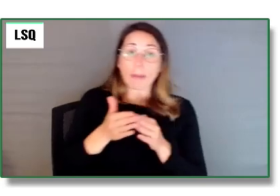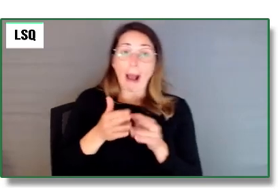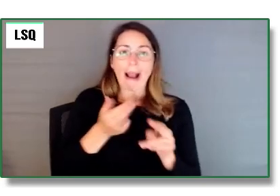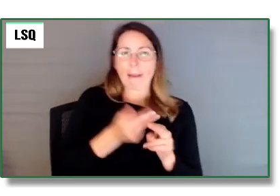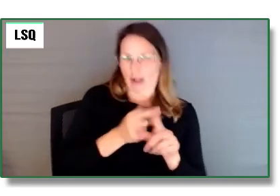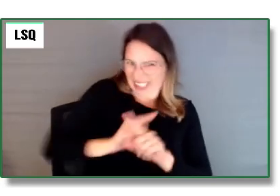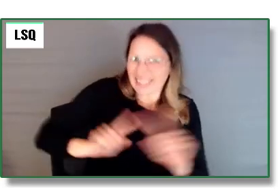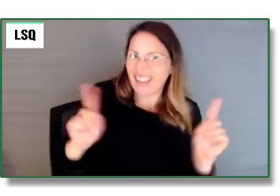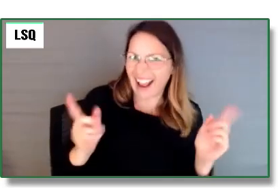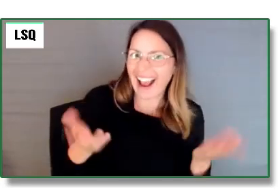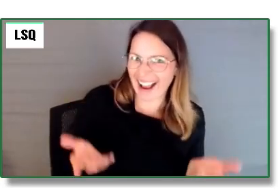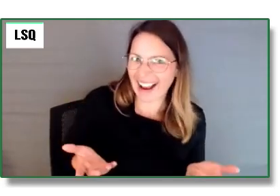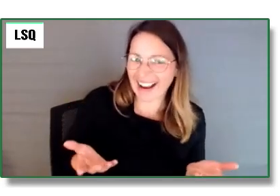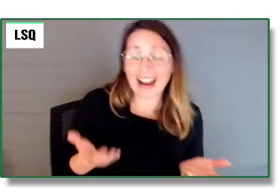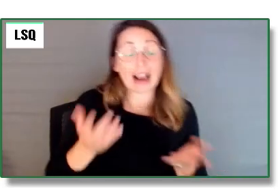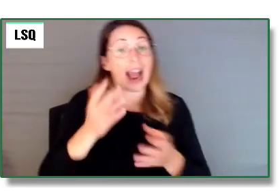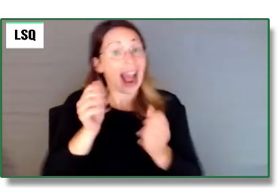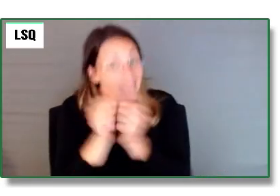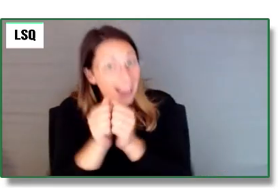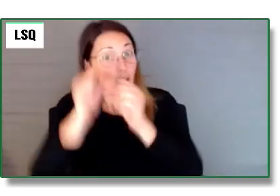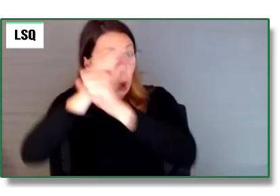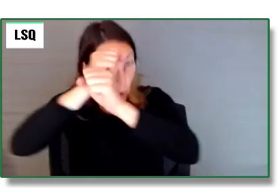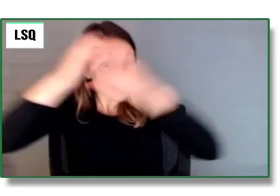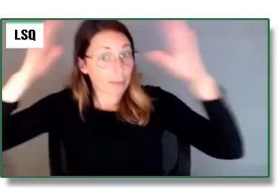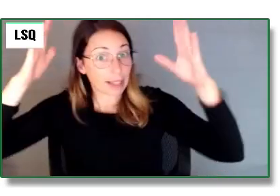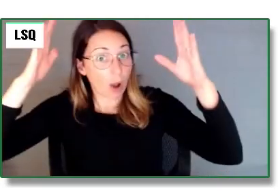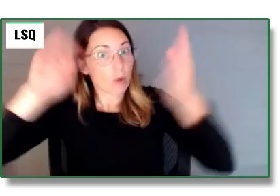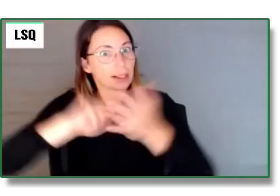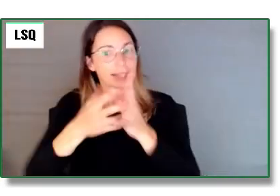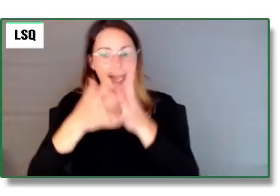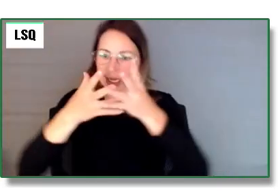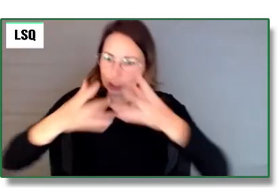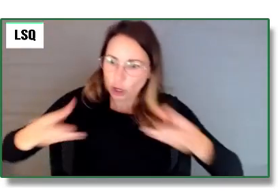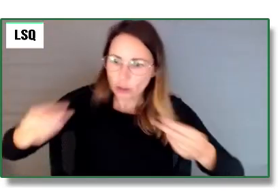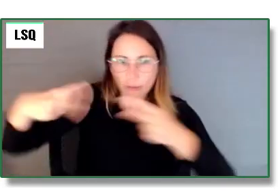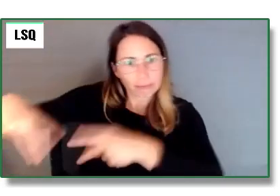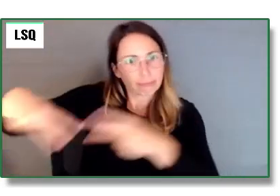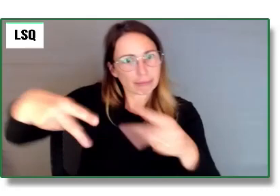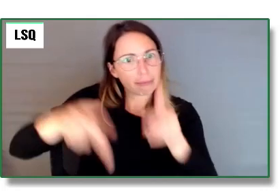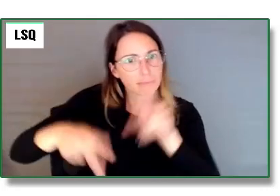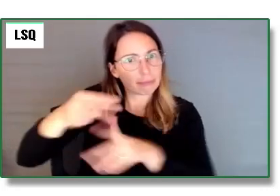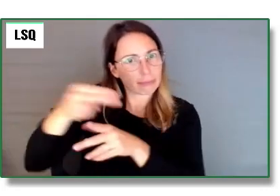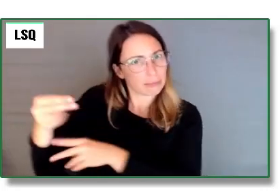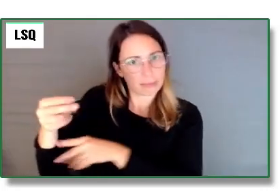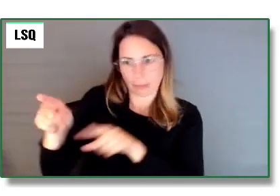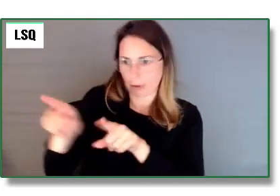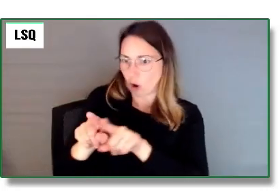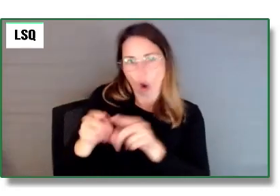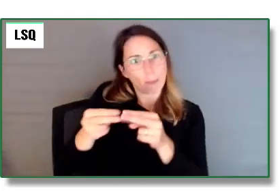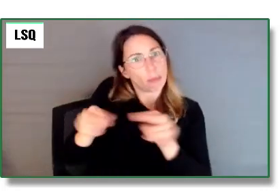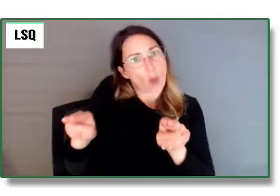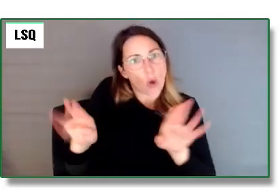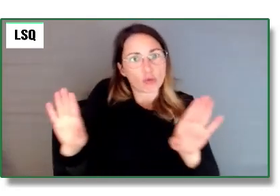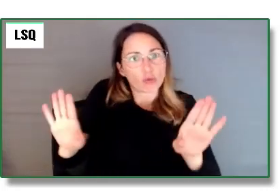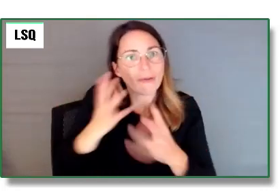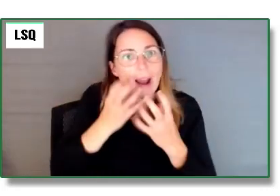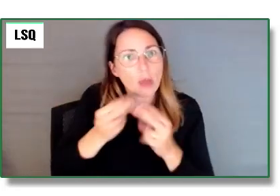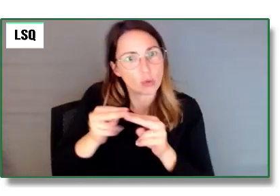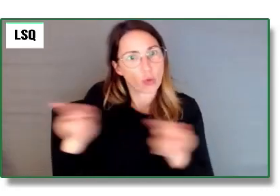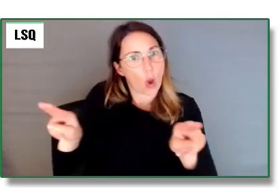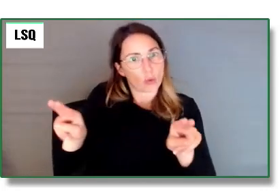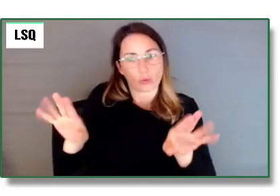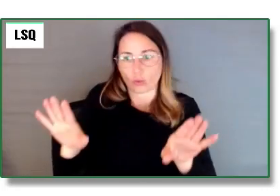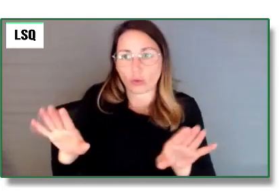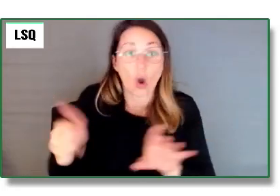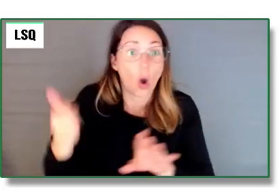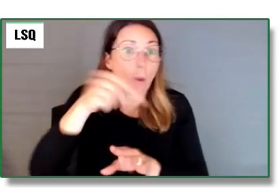conception reconnaît que les solutions pour les personnes handicapées sont au pire neutres en termes de valeur et ne sont pas évidentes pour les autres. Au mieux,